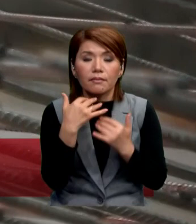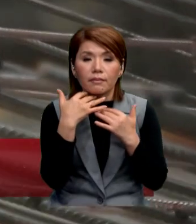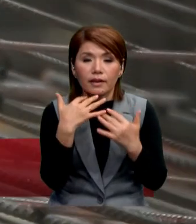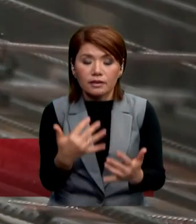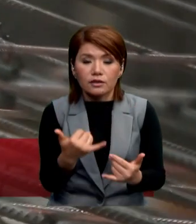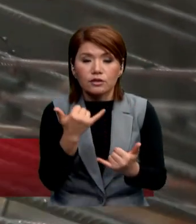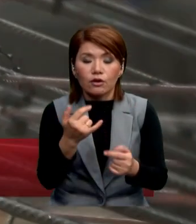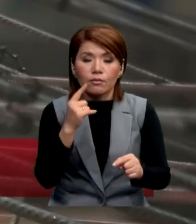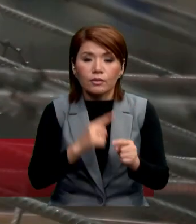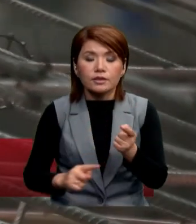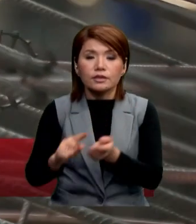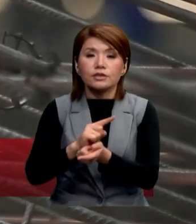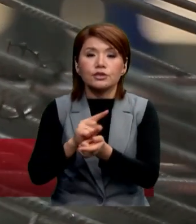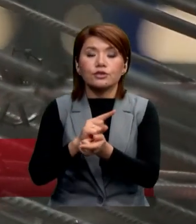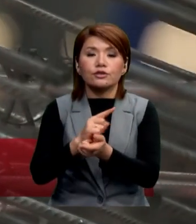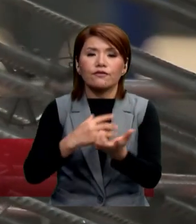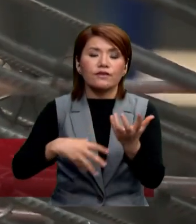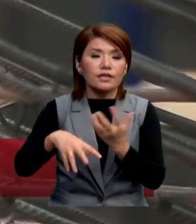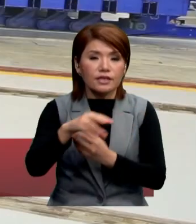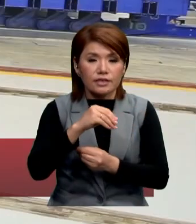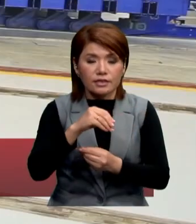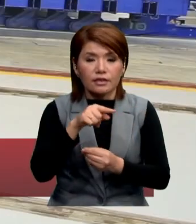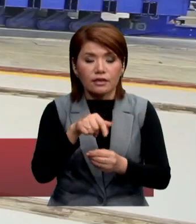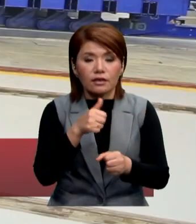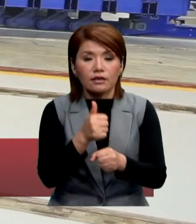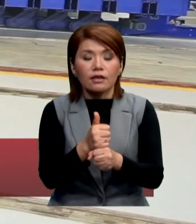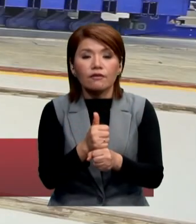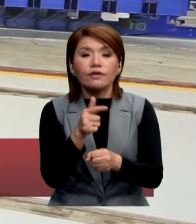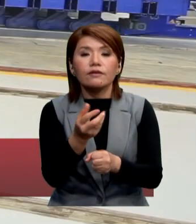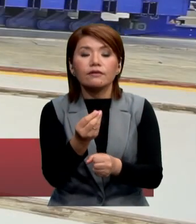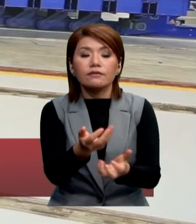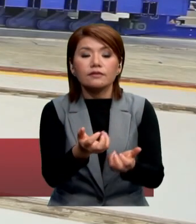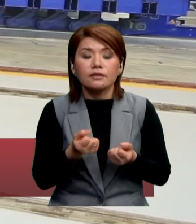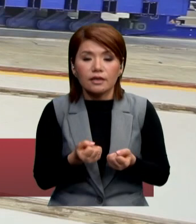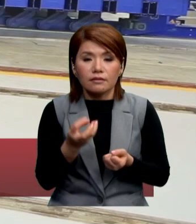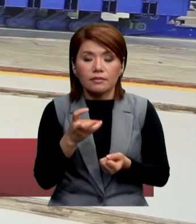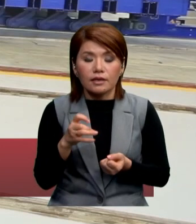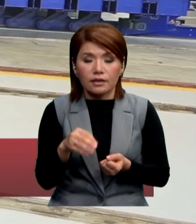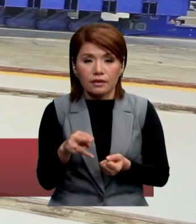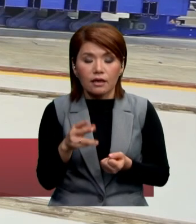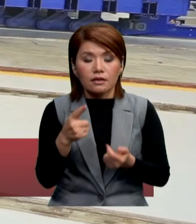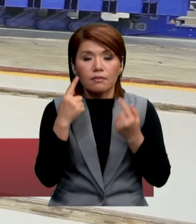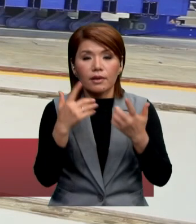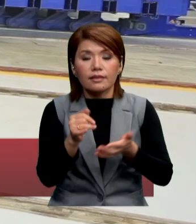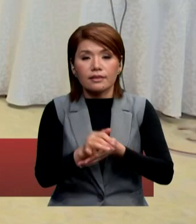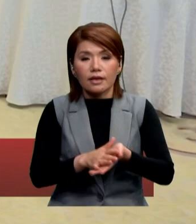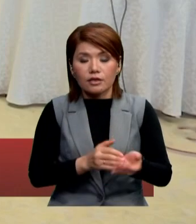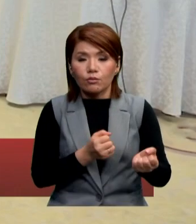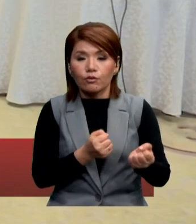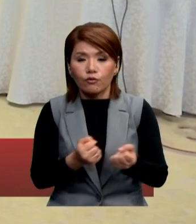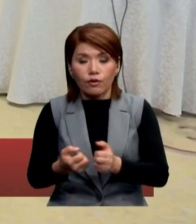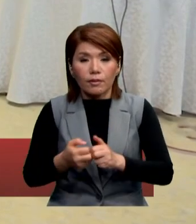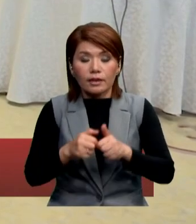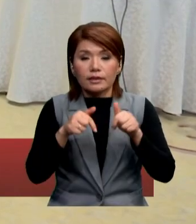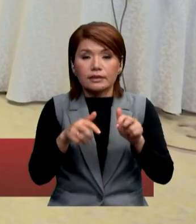для скорейшей модернизации всей промышленности. А главное, где взять эти миллиарды? Ясно одно, дальше затягивать с